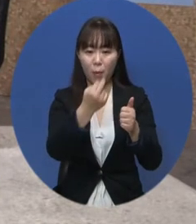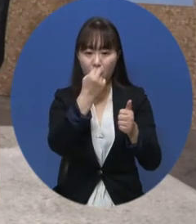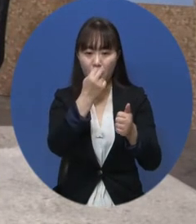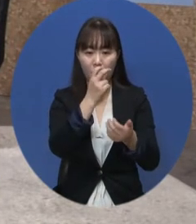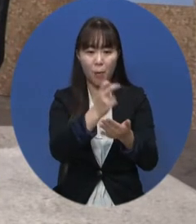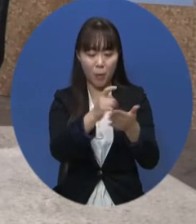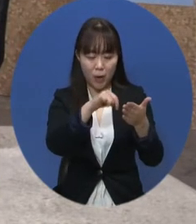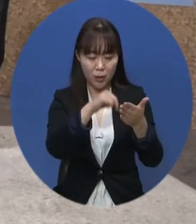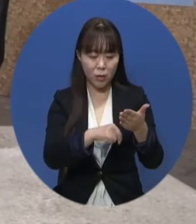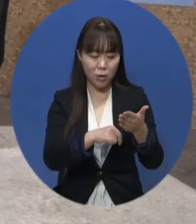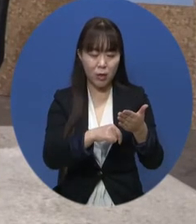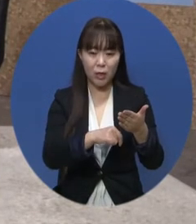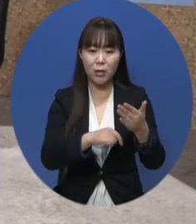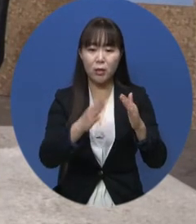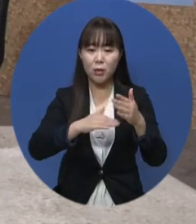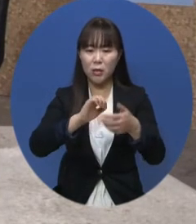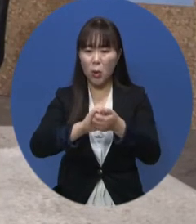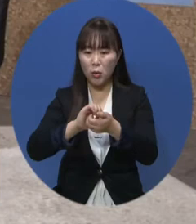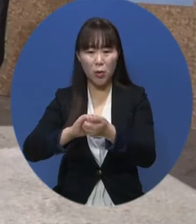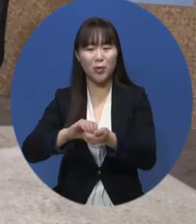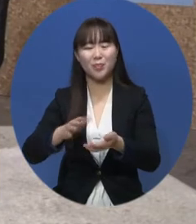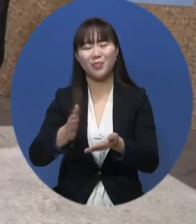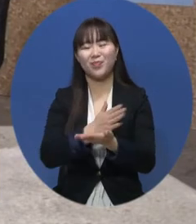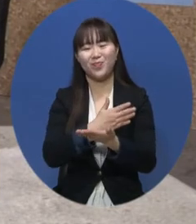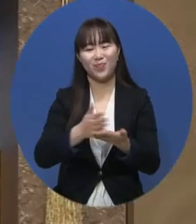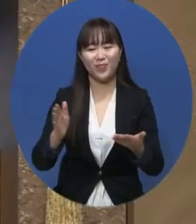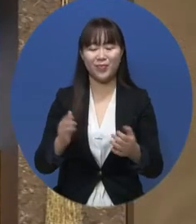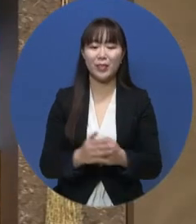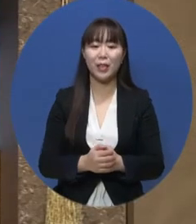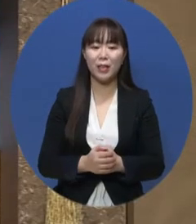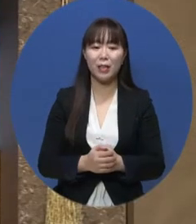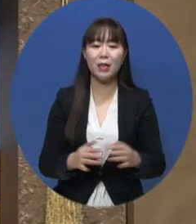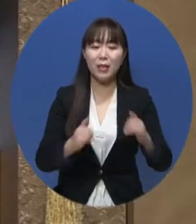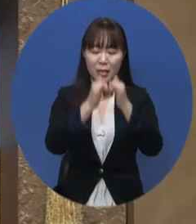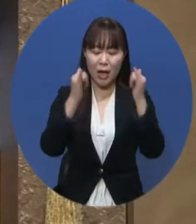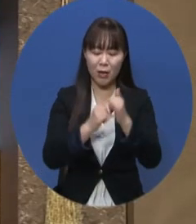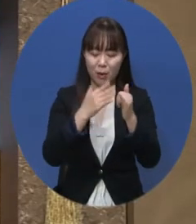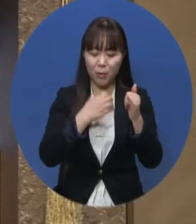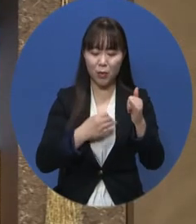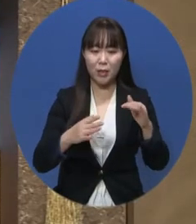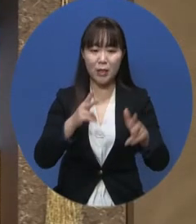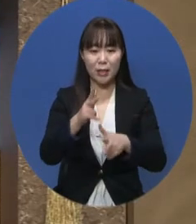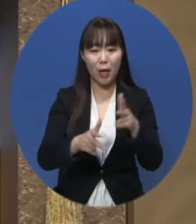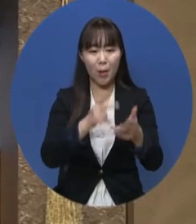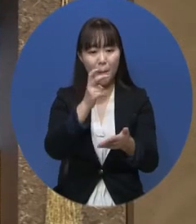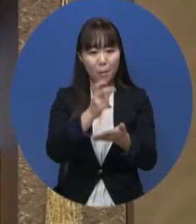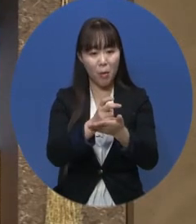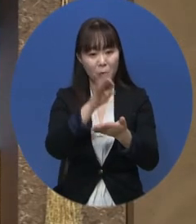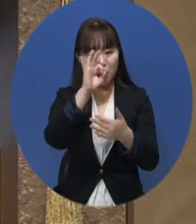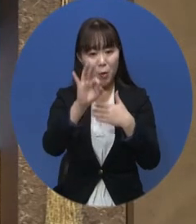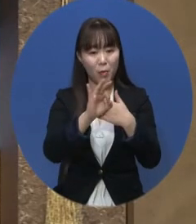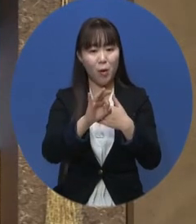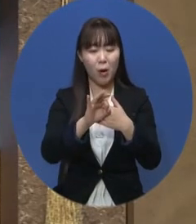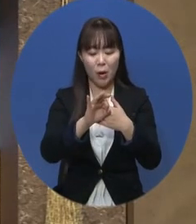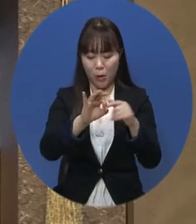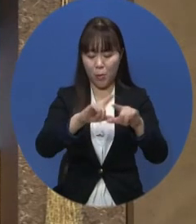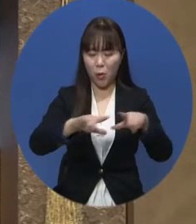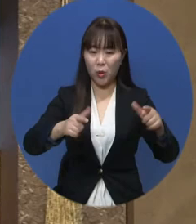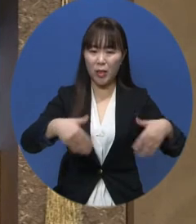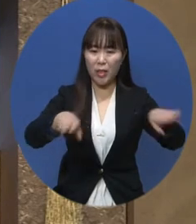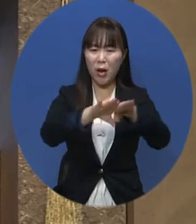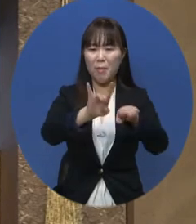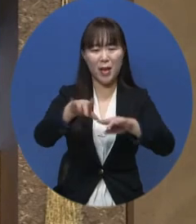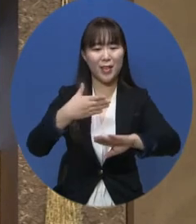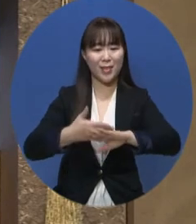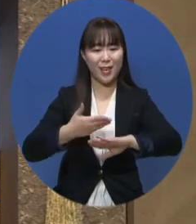노인장기요양보험법에서는 정년을 그 두고 있지 않습니다. 물론 사회복지사업법에서는 예. 보통 이제 기관마다 그것도 좀 다르긴